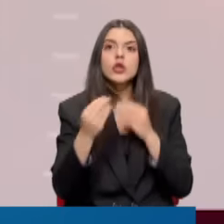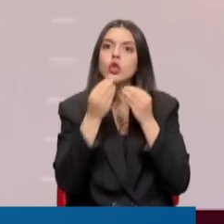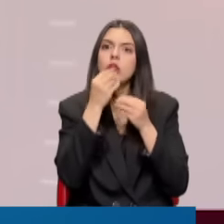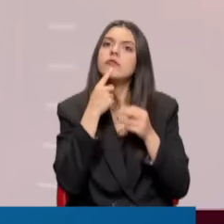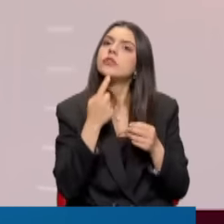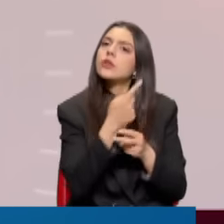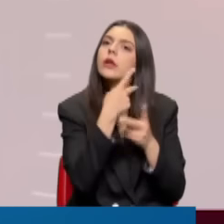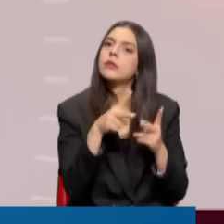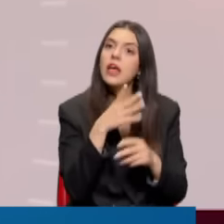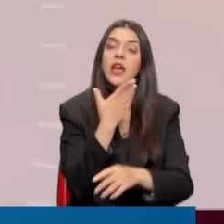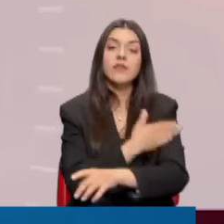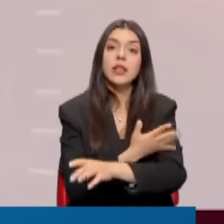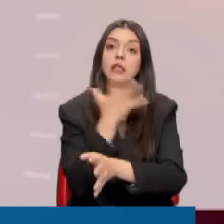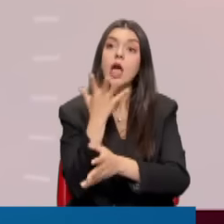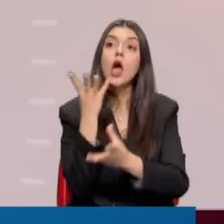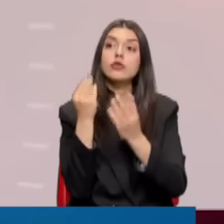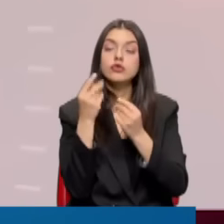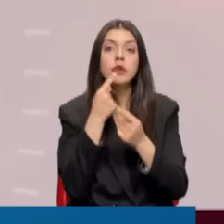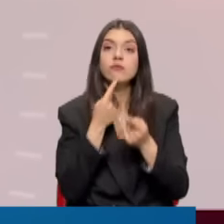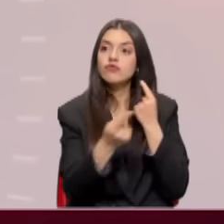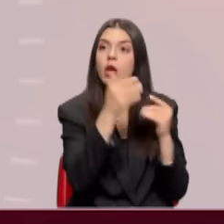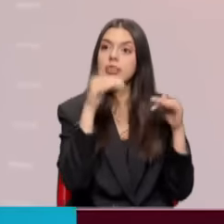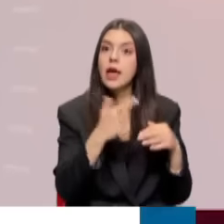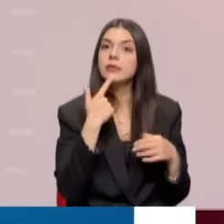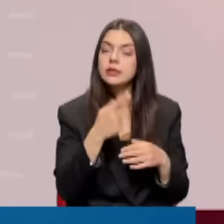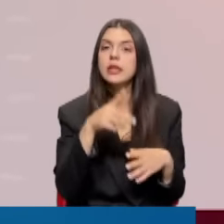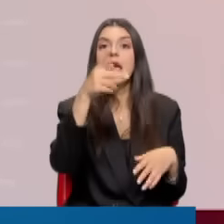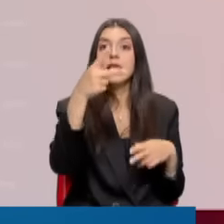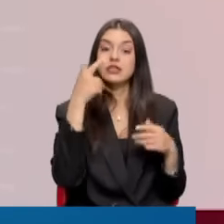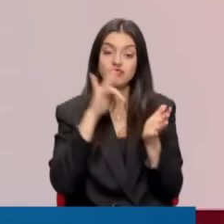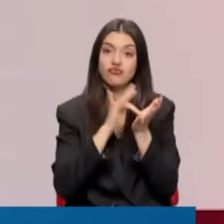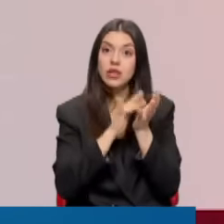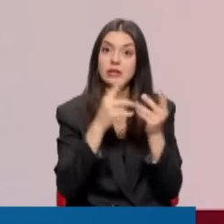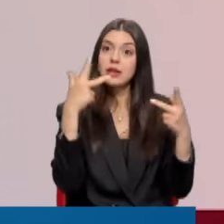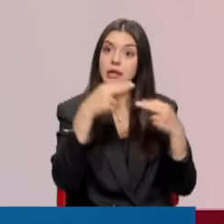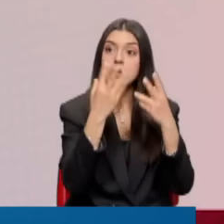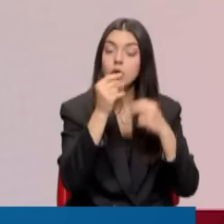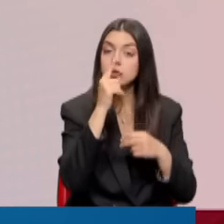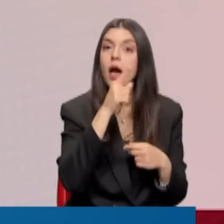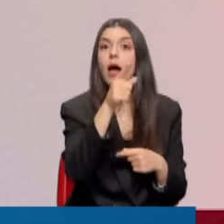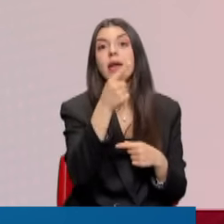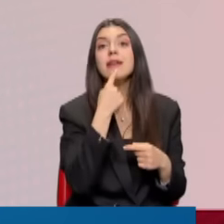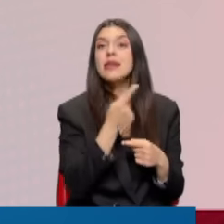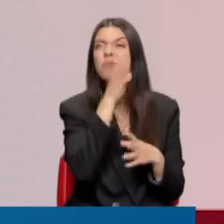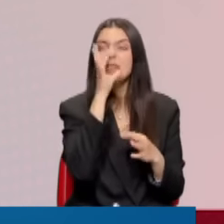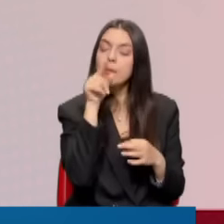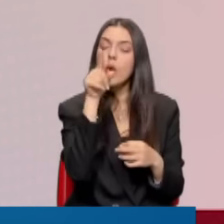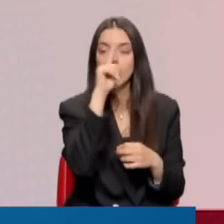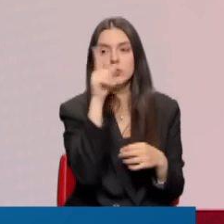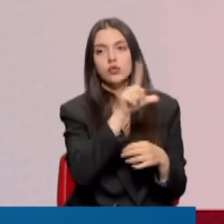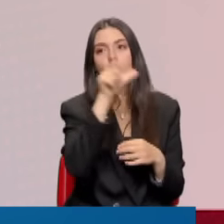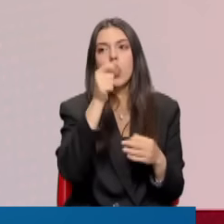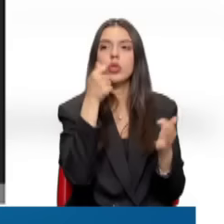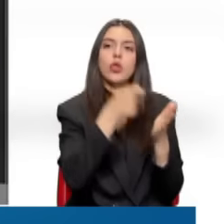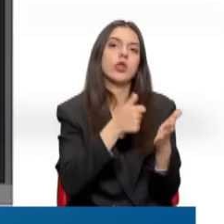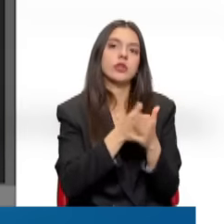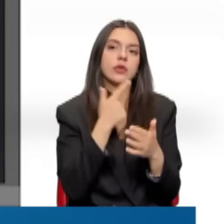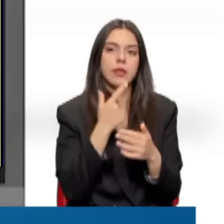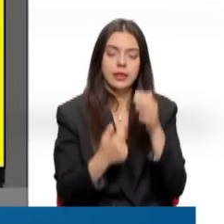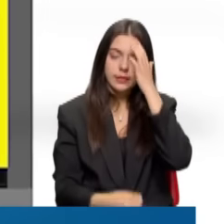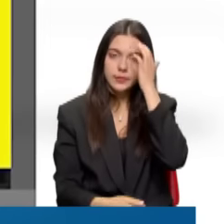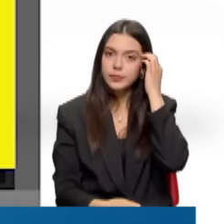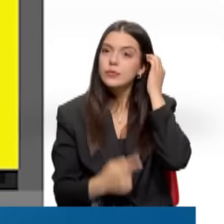vatandaştan daha çok ihbar gelsin diye kesilecek cezanın % 10'u ihbar eden kişiye İhbar ikramiyesi adıyla verilecek